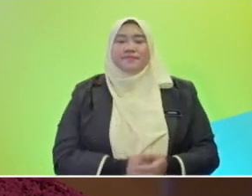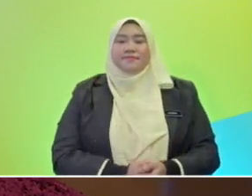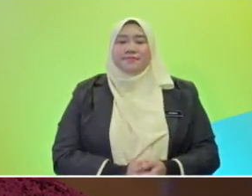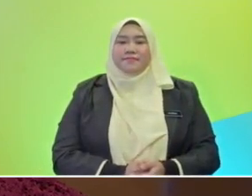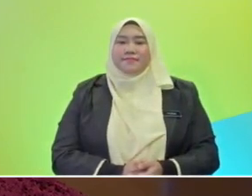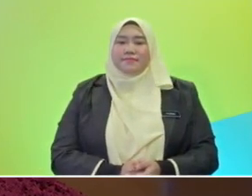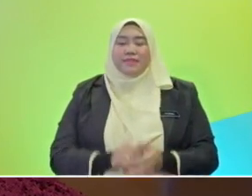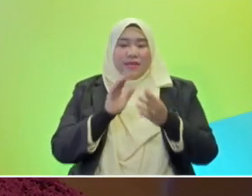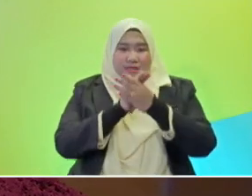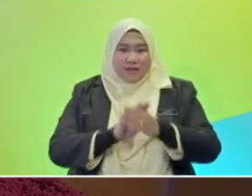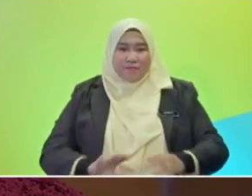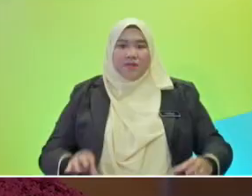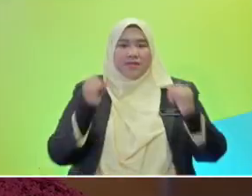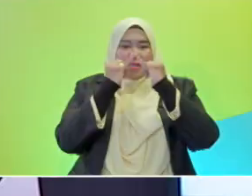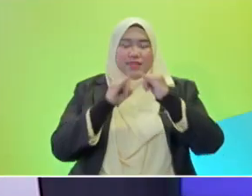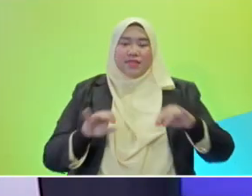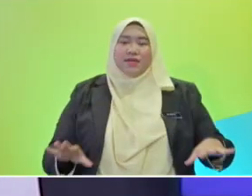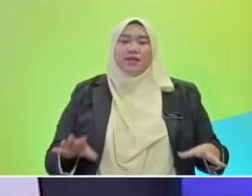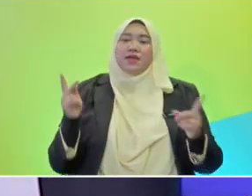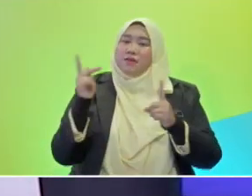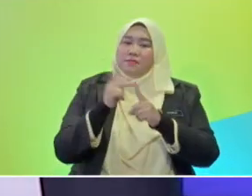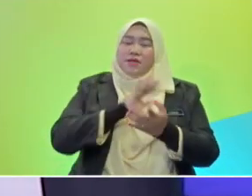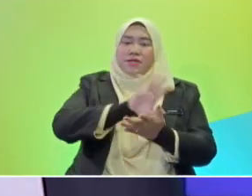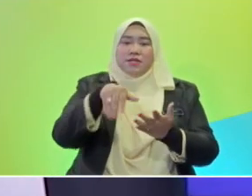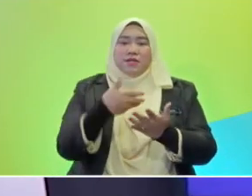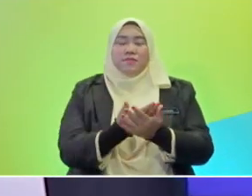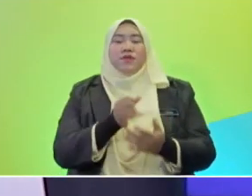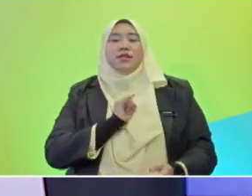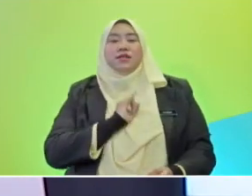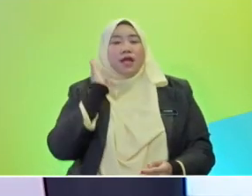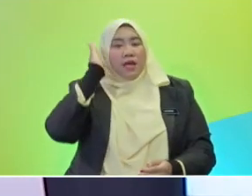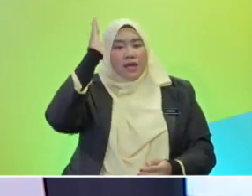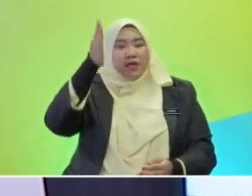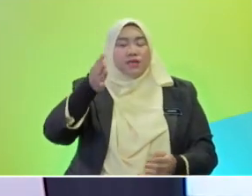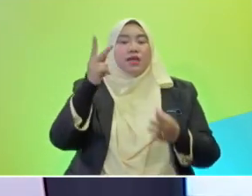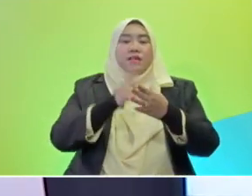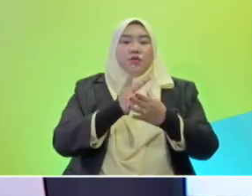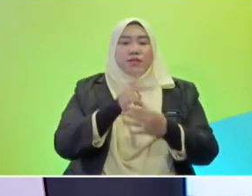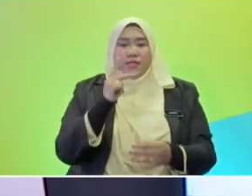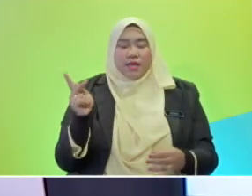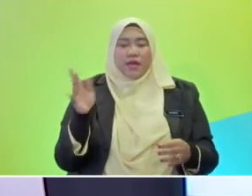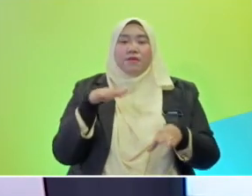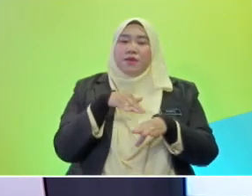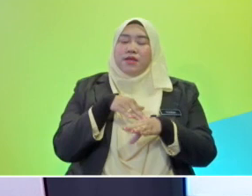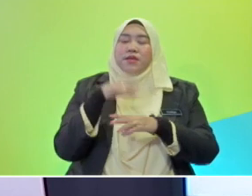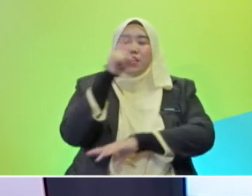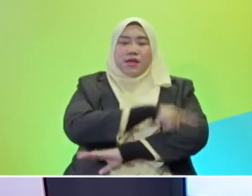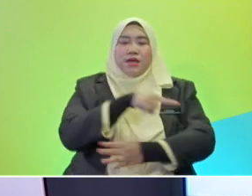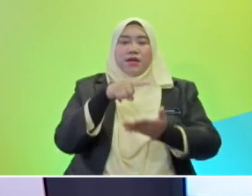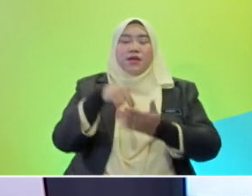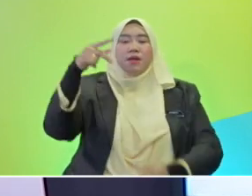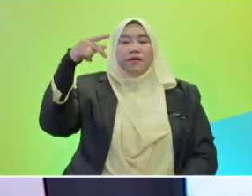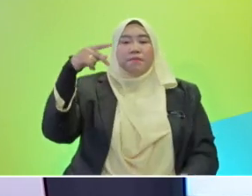Oke selamat sejahtera dan salam berpadang kepada semua akan kongsikan pada hari ini penaksiran bilik